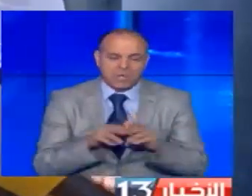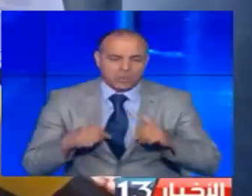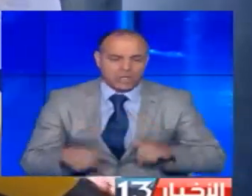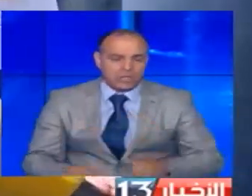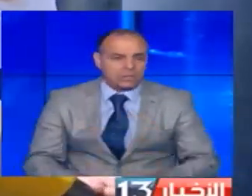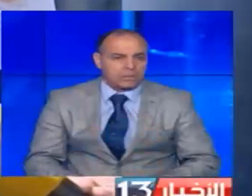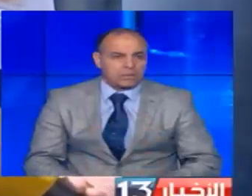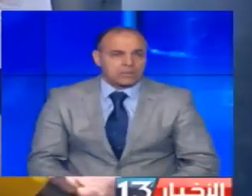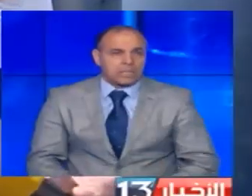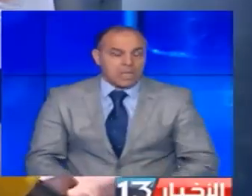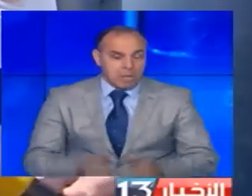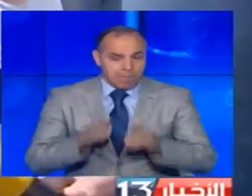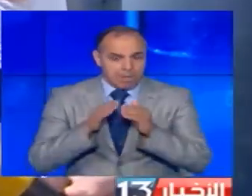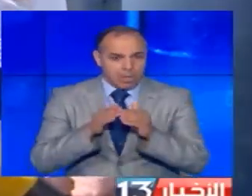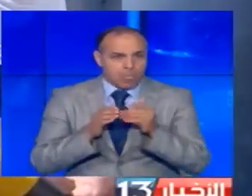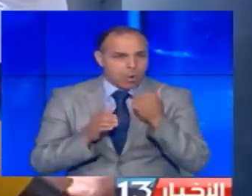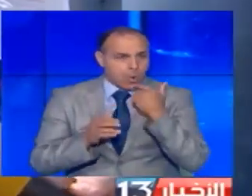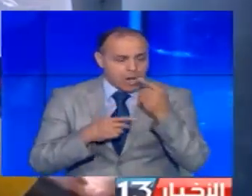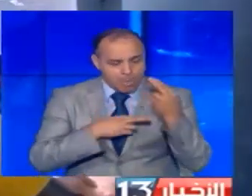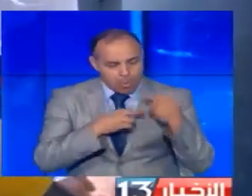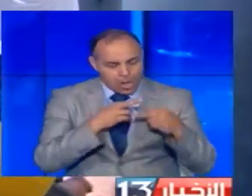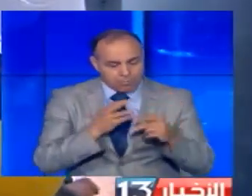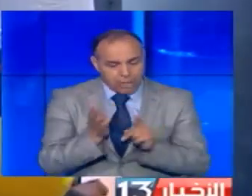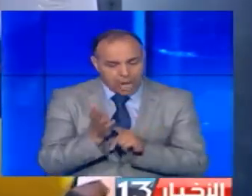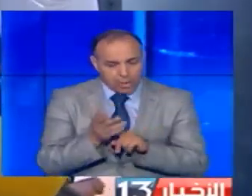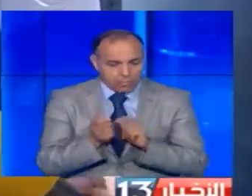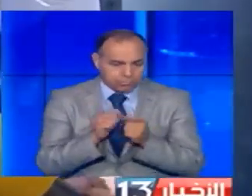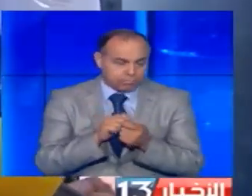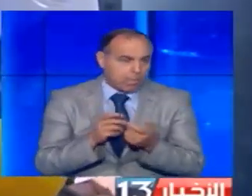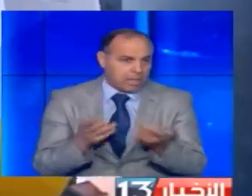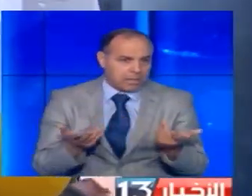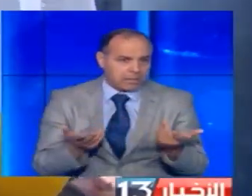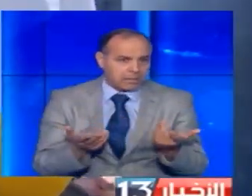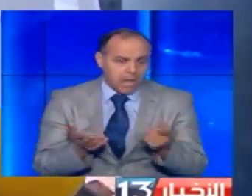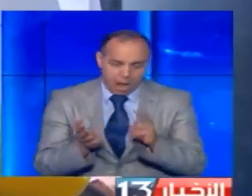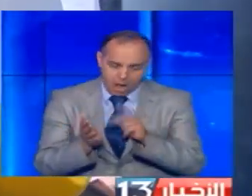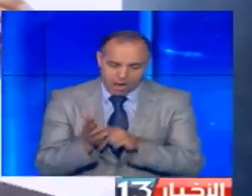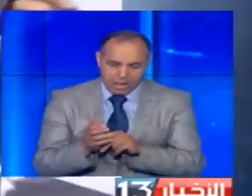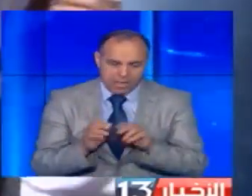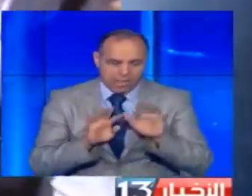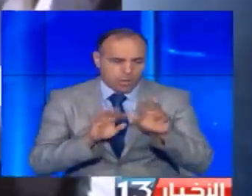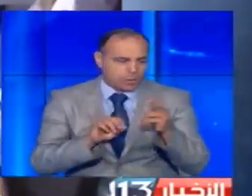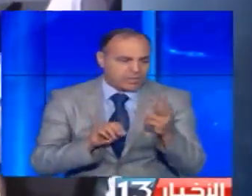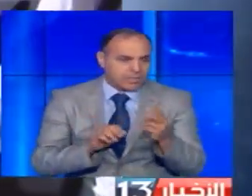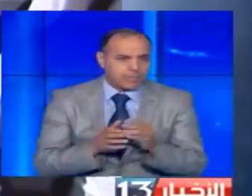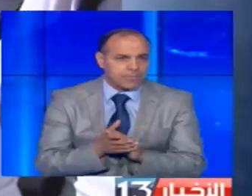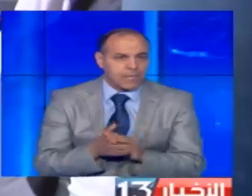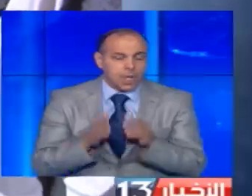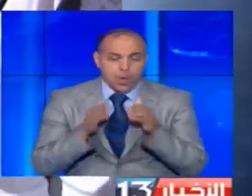المطلوب انه المراجعه الجديه القانون للقرار اثنين وتسعين